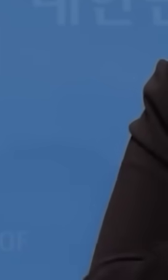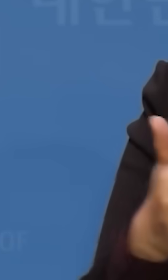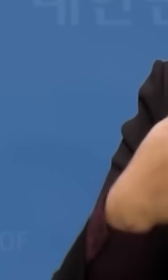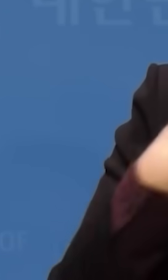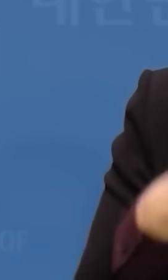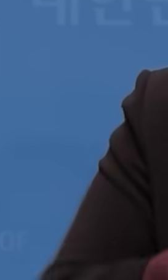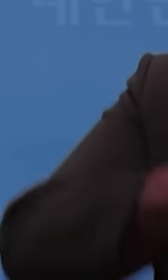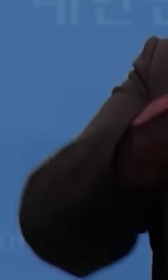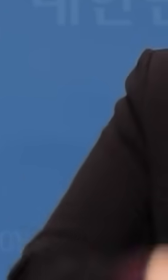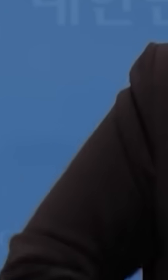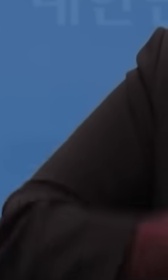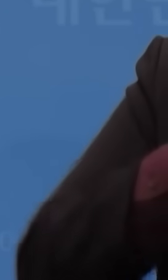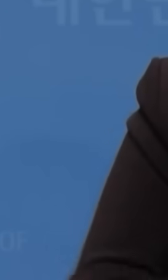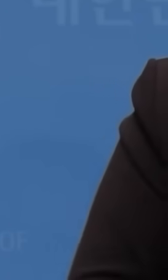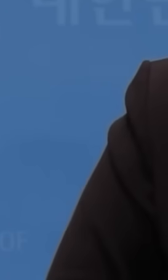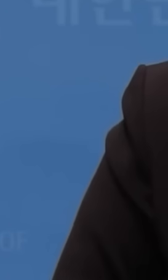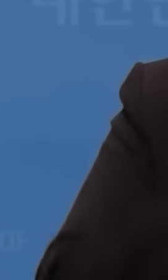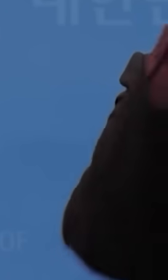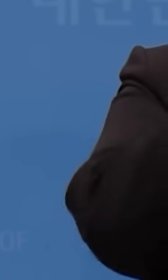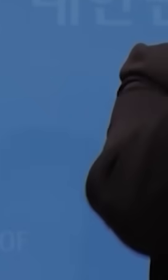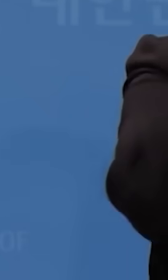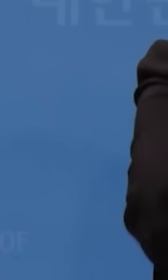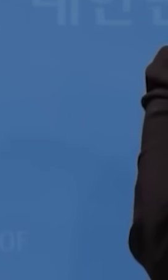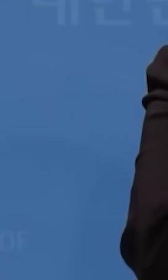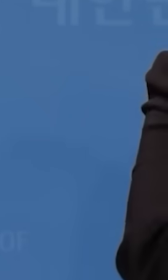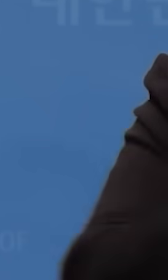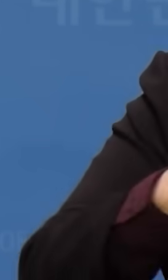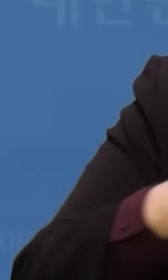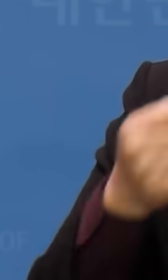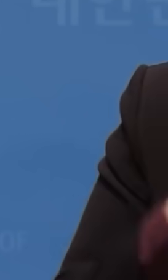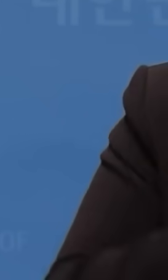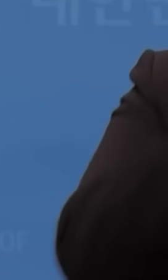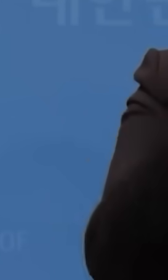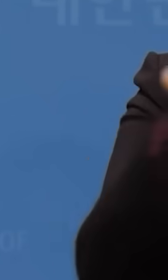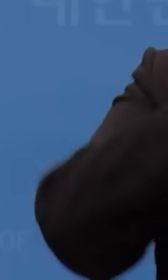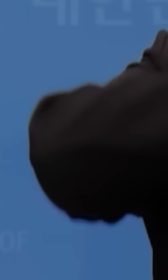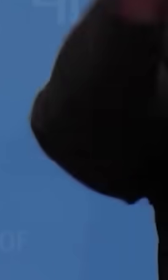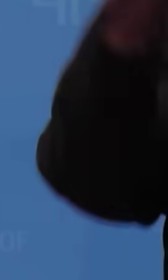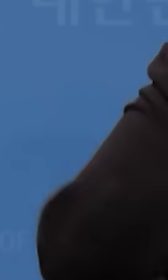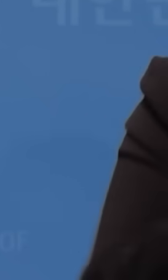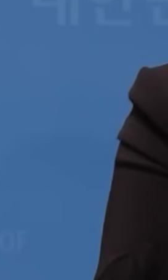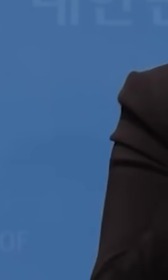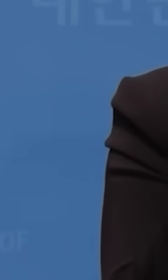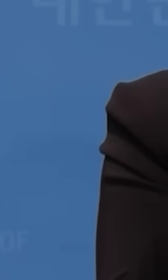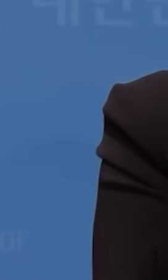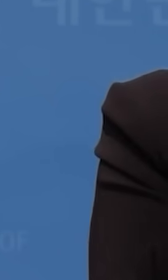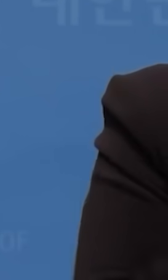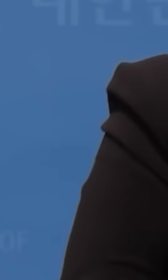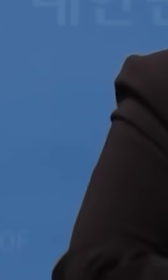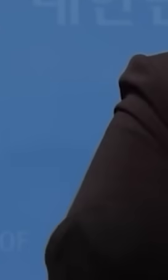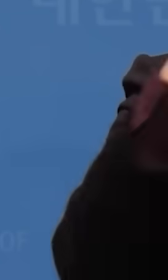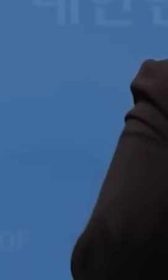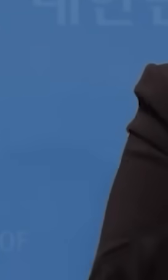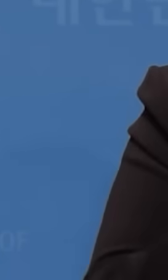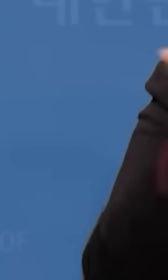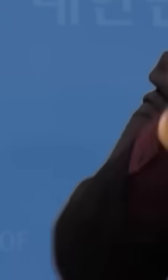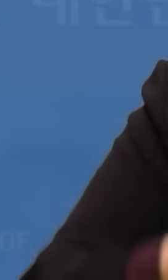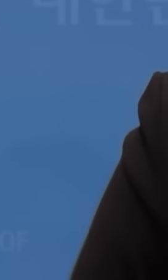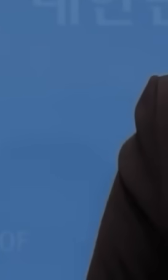제가 앞장서서 이른 험지에서도 우리 국민의힘 후보가 승리할 수 있다는 희망을